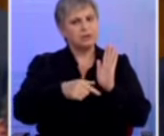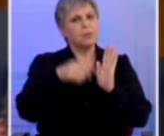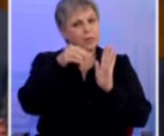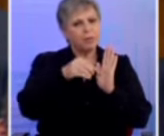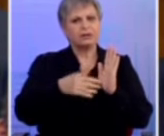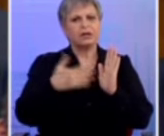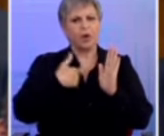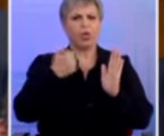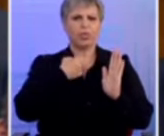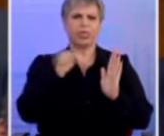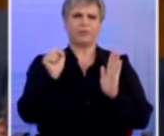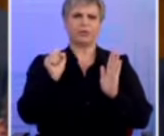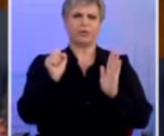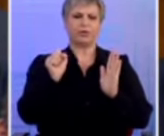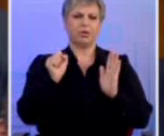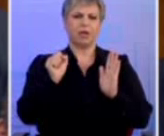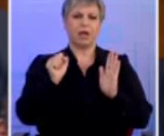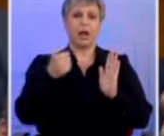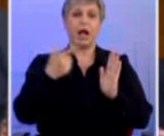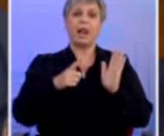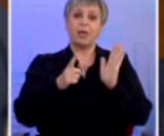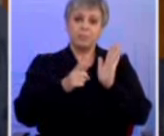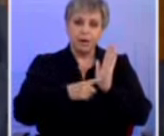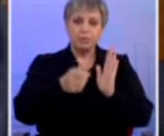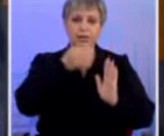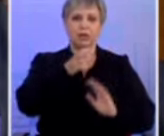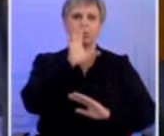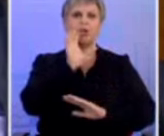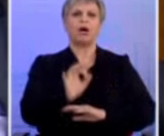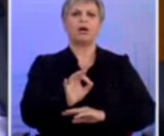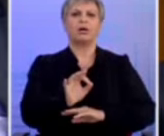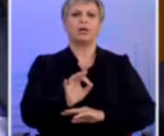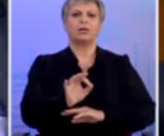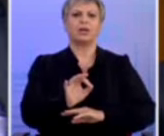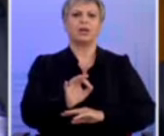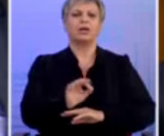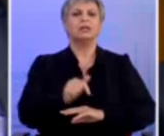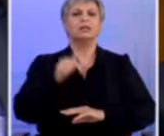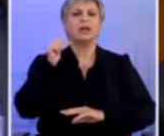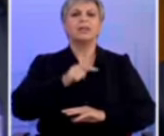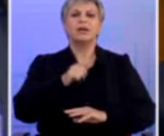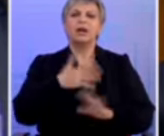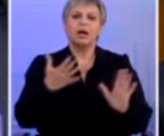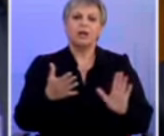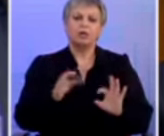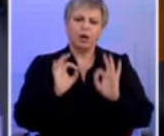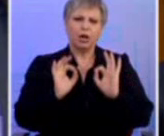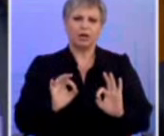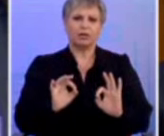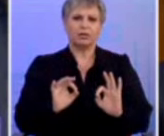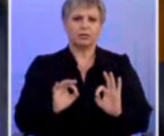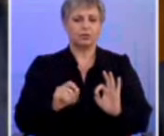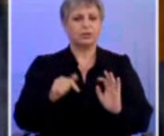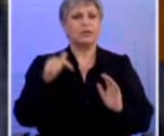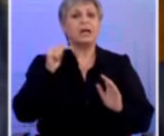της. Αλλά ταυτόχρονα οφείλω να πω και την αλήθεια, του στραβού το δίκιο. Αυτό το οποίο είχαμε